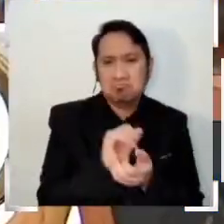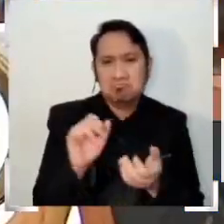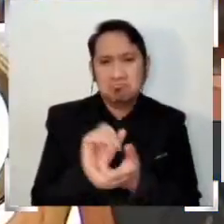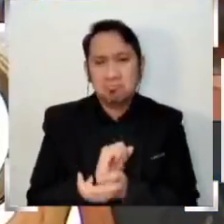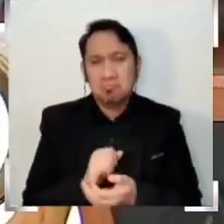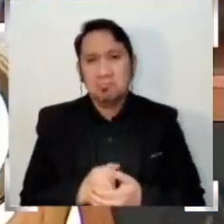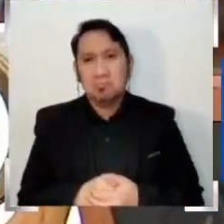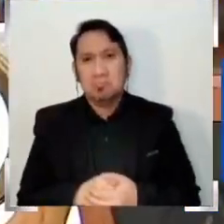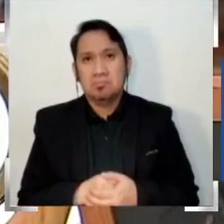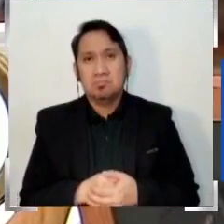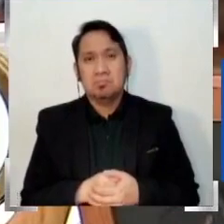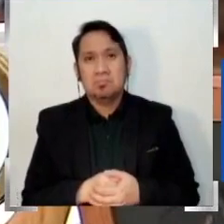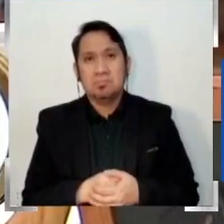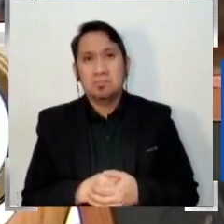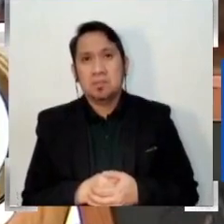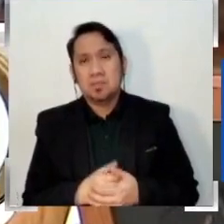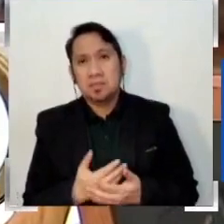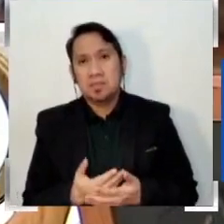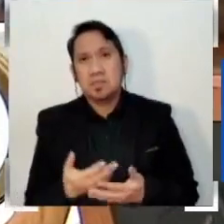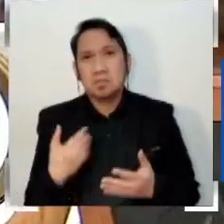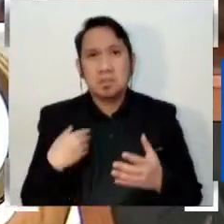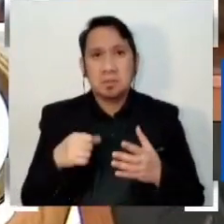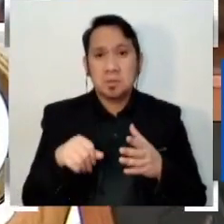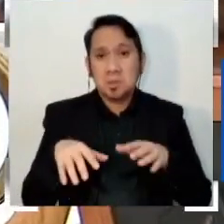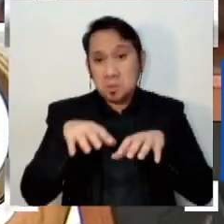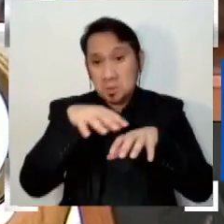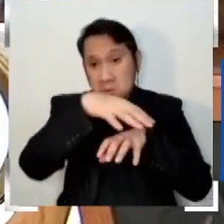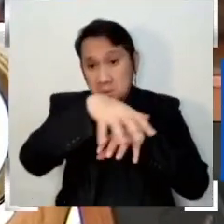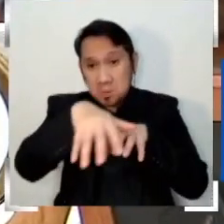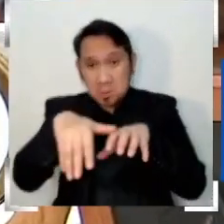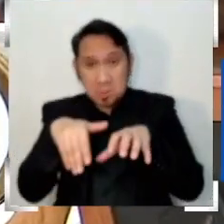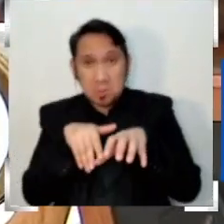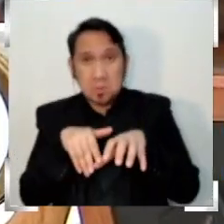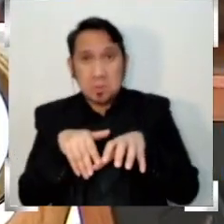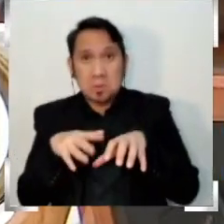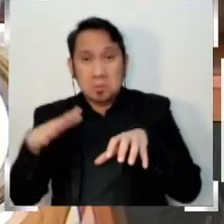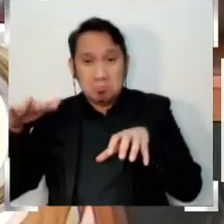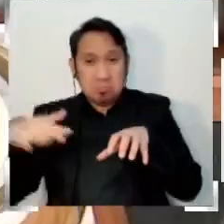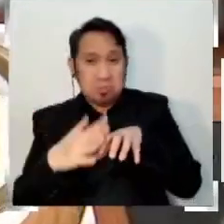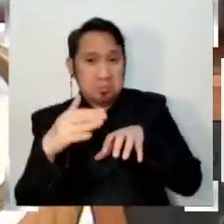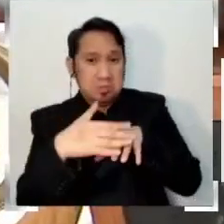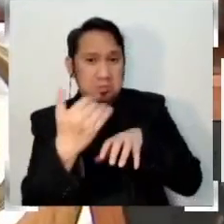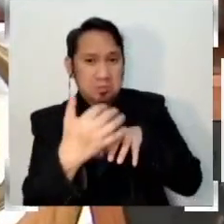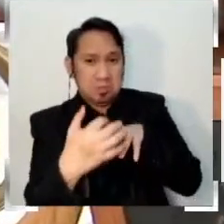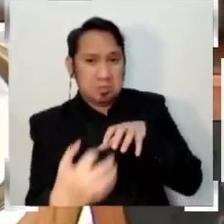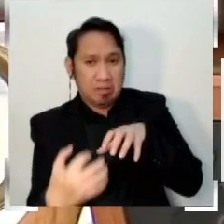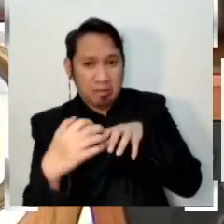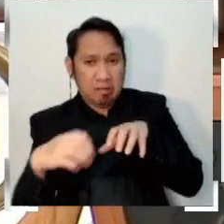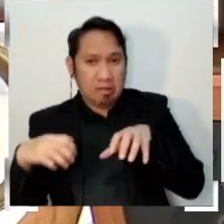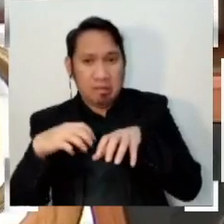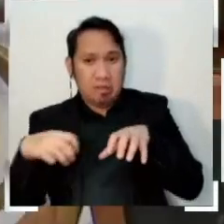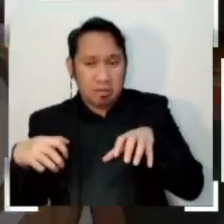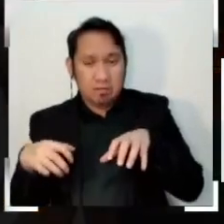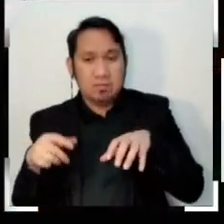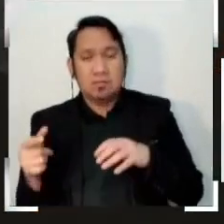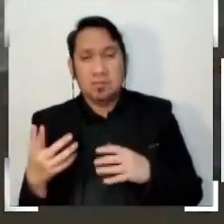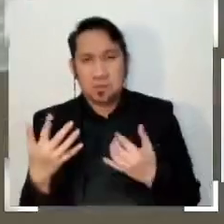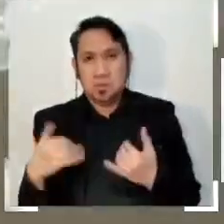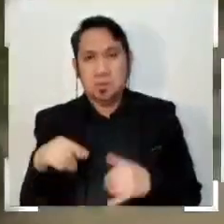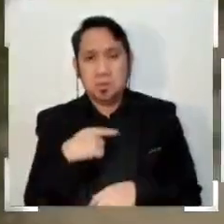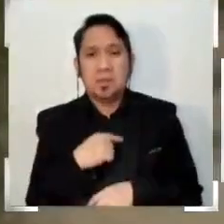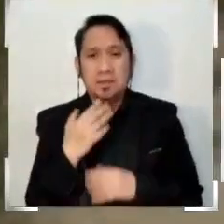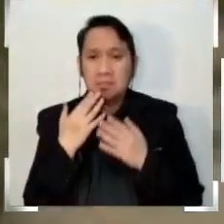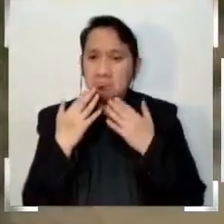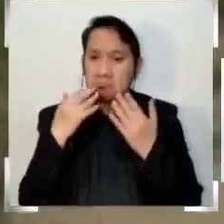hit. Gilid-gilid lang ng Typhoon Betty ang tumama ho sa amin dito. Kami ay nagpapasalamat sa Diyos.